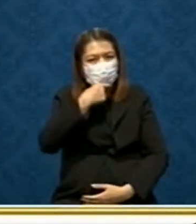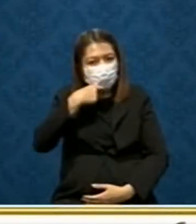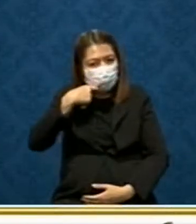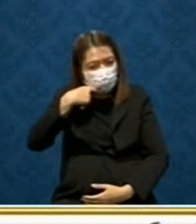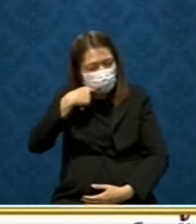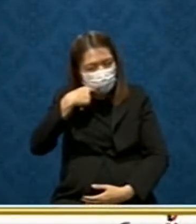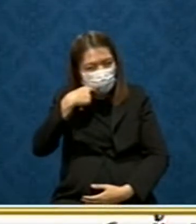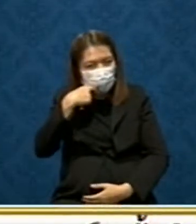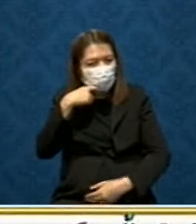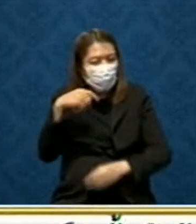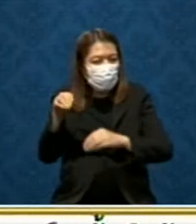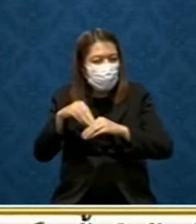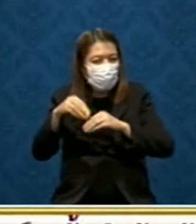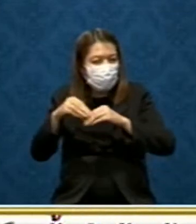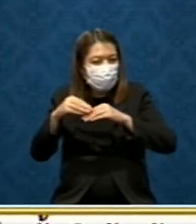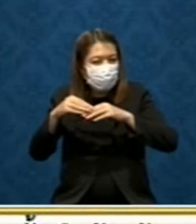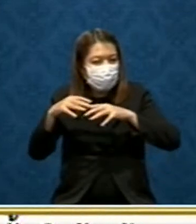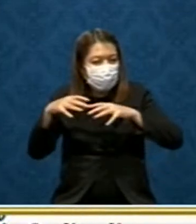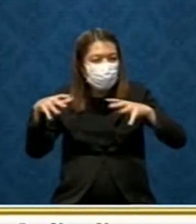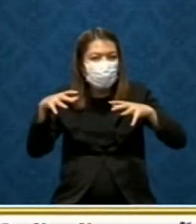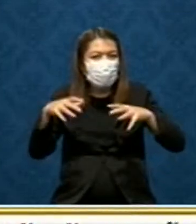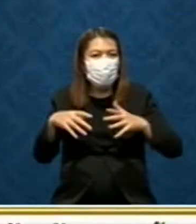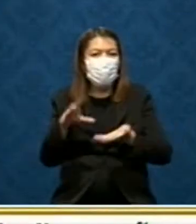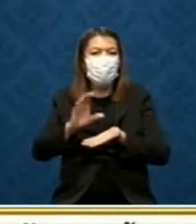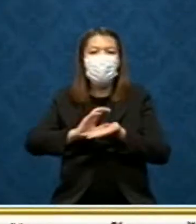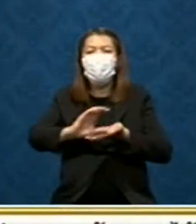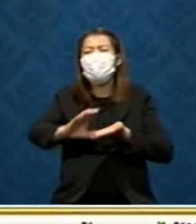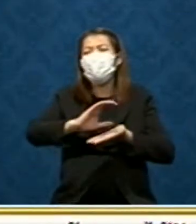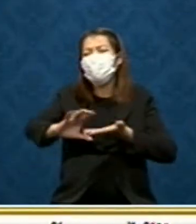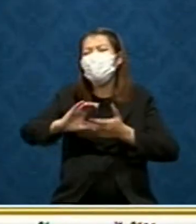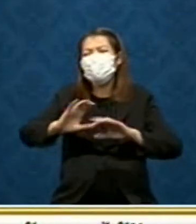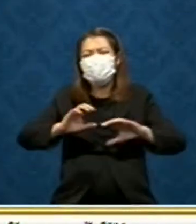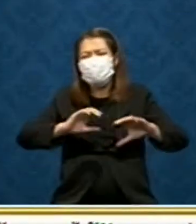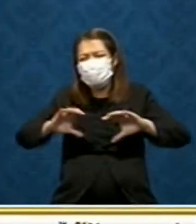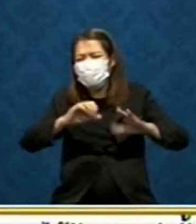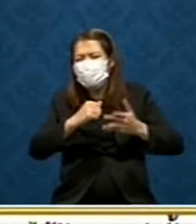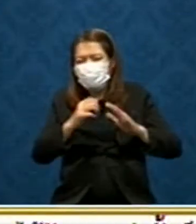งเพิ่มข้ไปเรื่อย ทั้งททเอางบประมาณไปใช้เยอะ